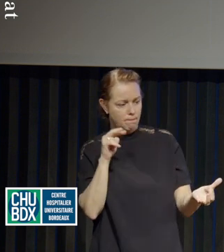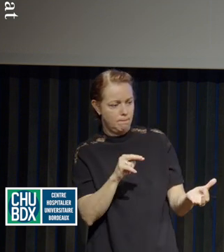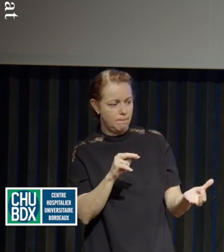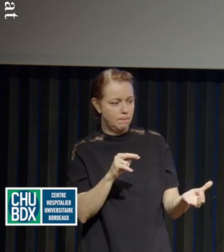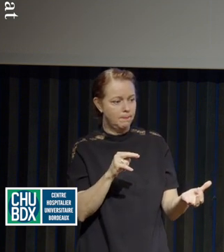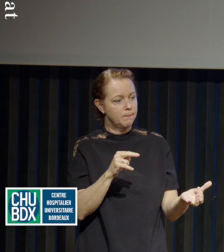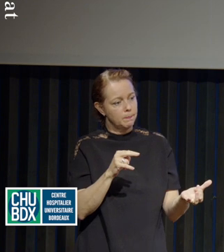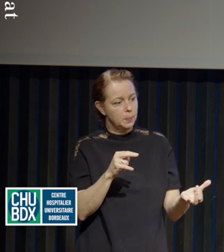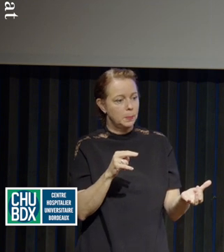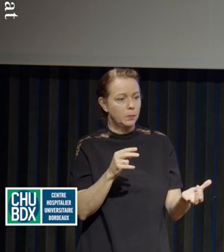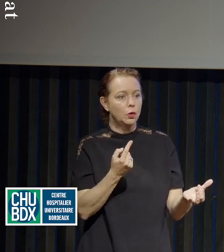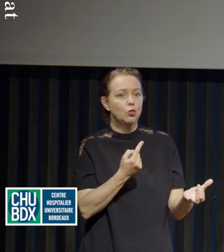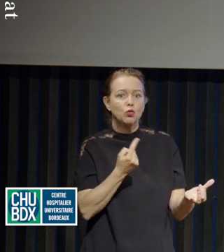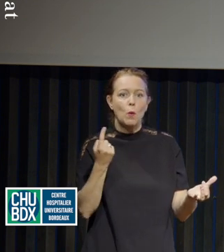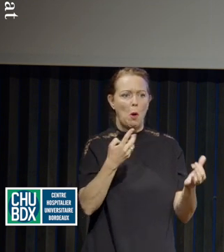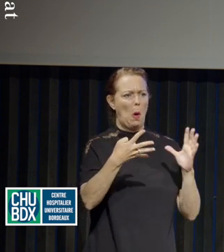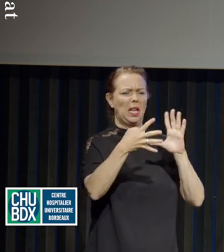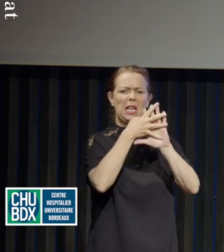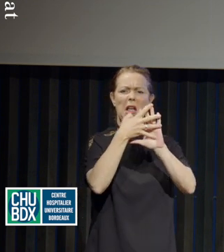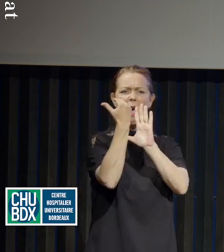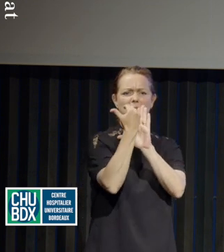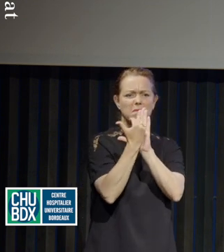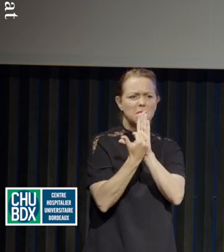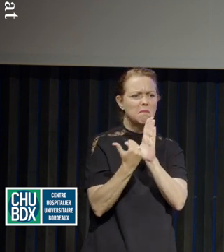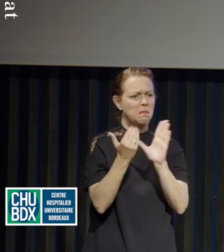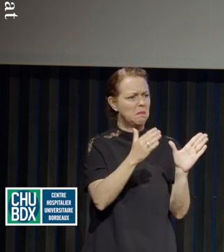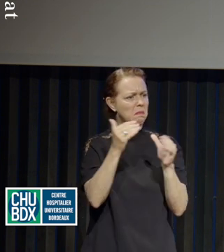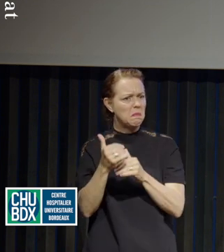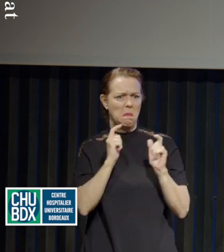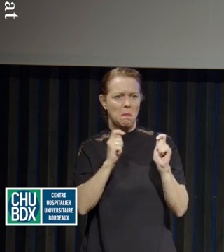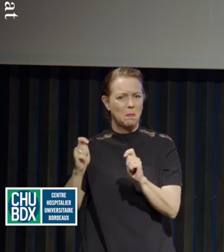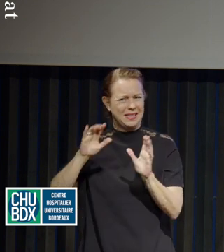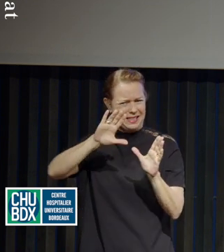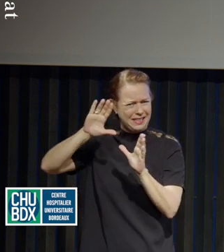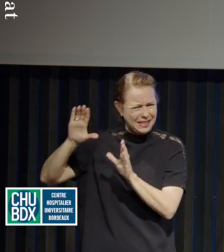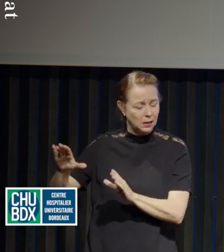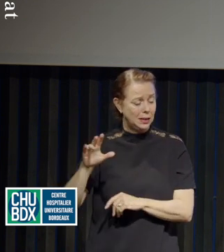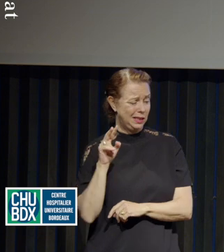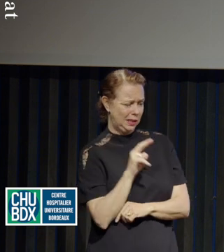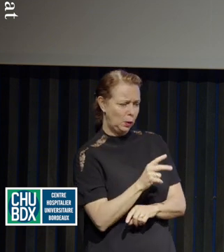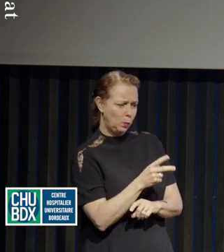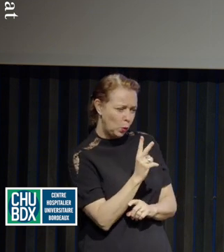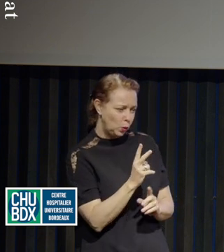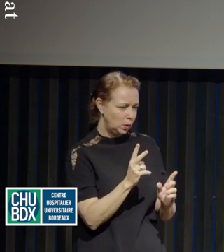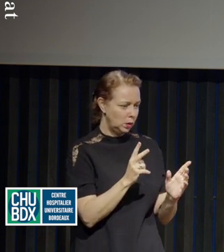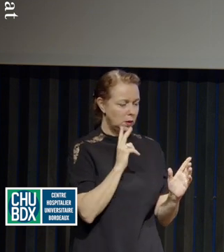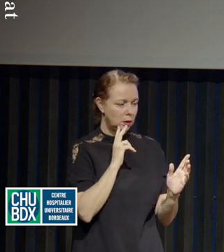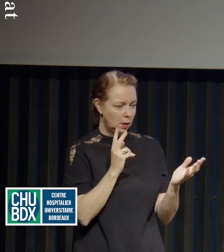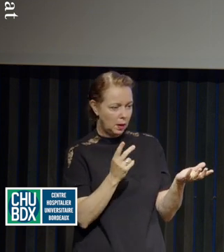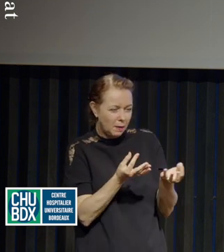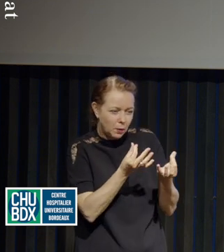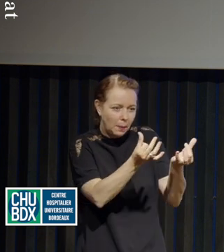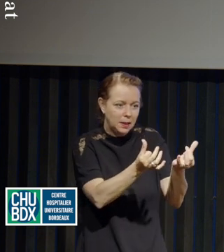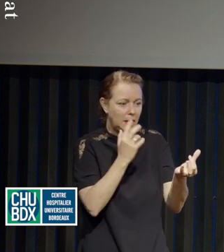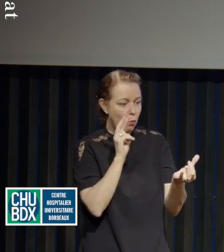cadre des critères et des catégories diagnostiques pour pouvoir développer des approches qui sont beaucoup